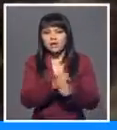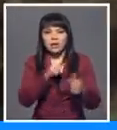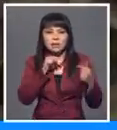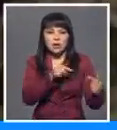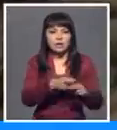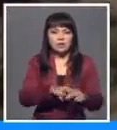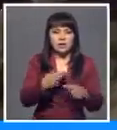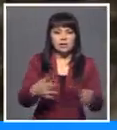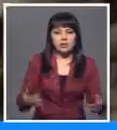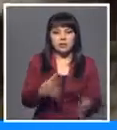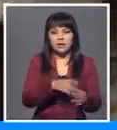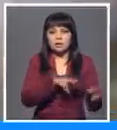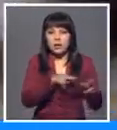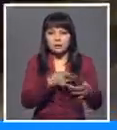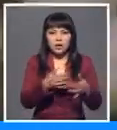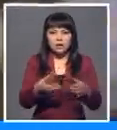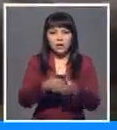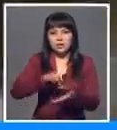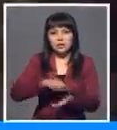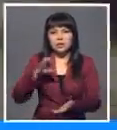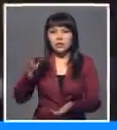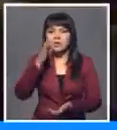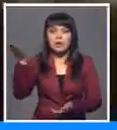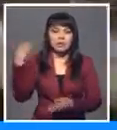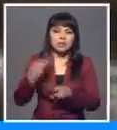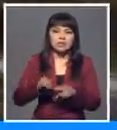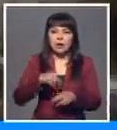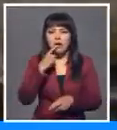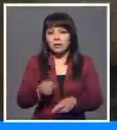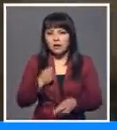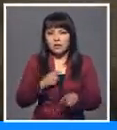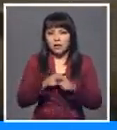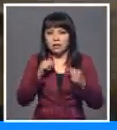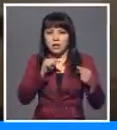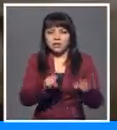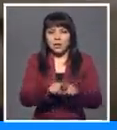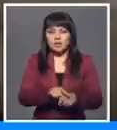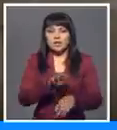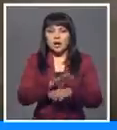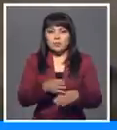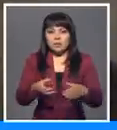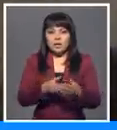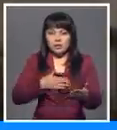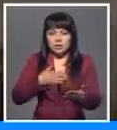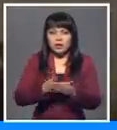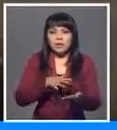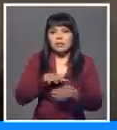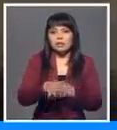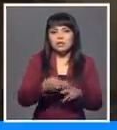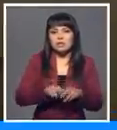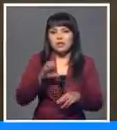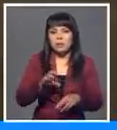қарсыластар оқты қарша боратты. Кеңес әскері тек қорғанып қана қоймай, қарсы шабуылға шықты. Алға ұмтылғандардың бірі